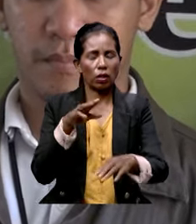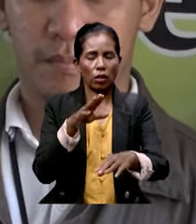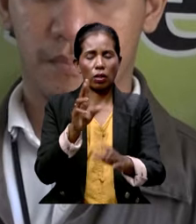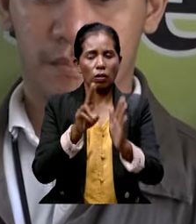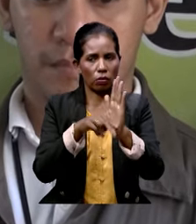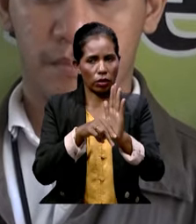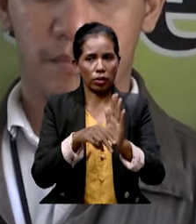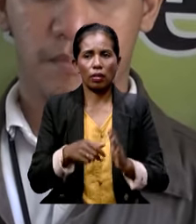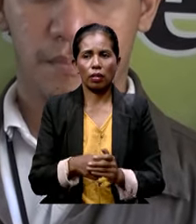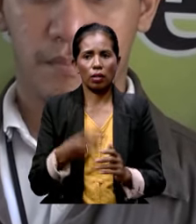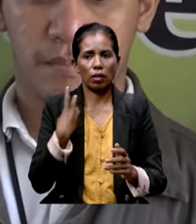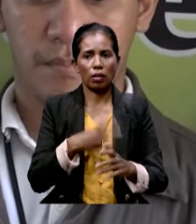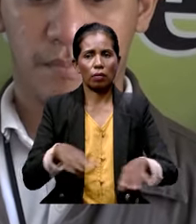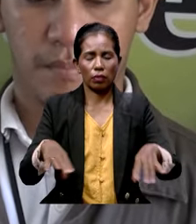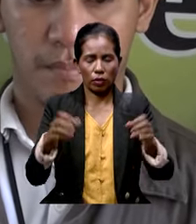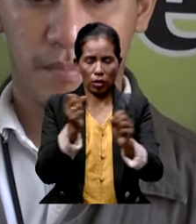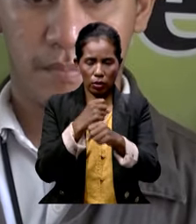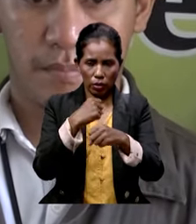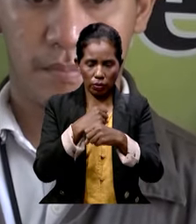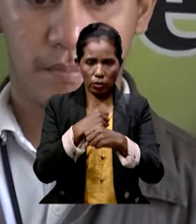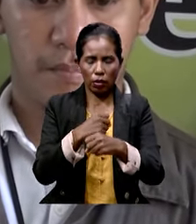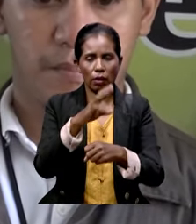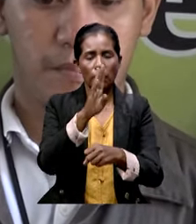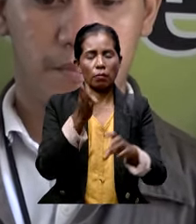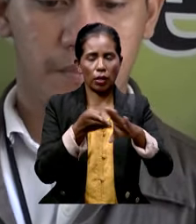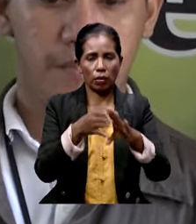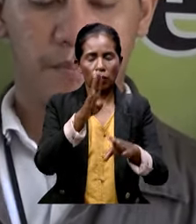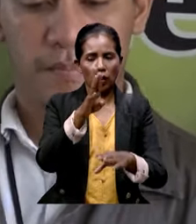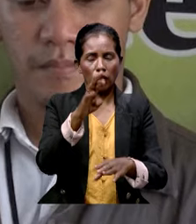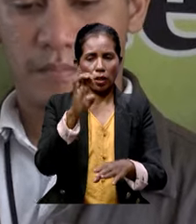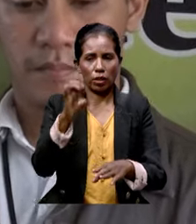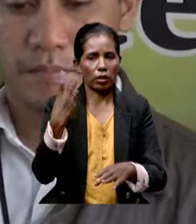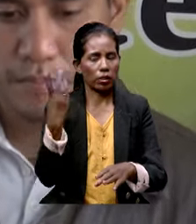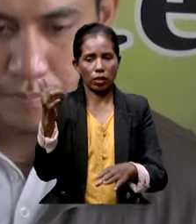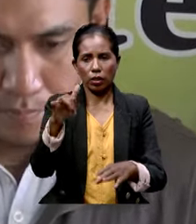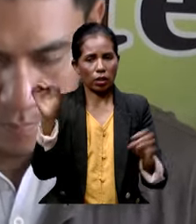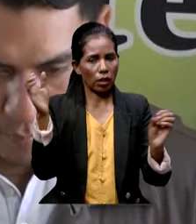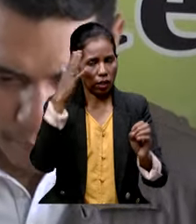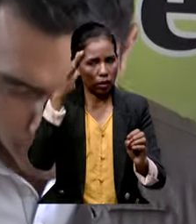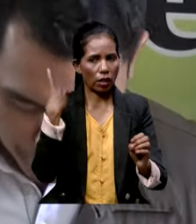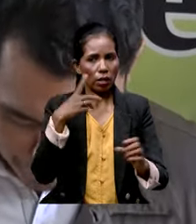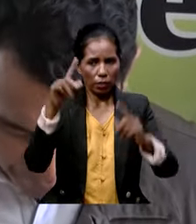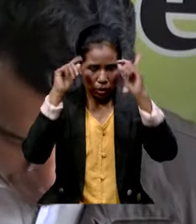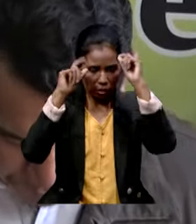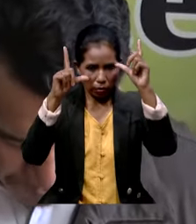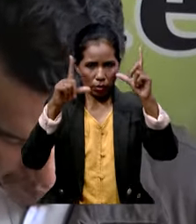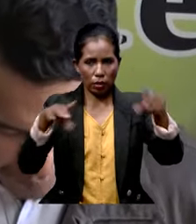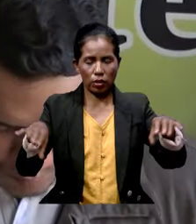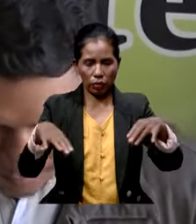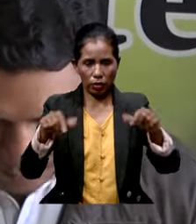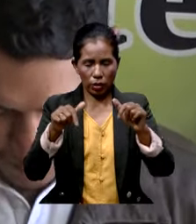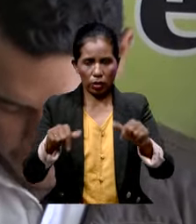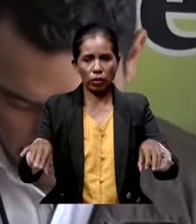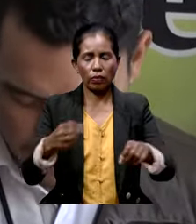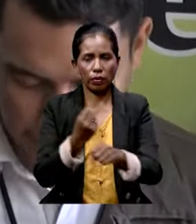lahatene fila. Irene ma kami sembra halo ba Banco BRI, maibe to ikus, sira la rekonyesi ami Timor wania servisu dan sakrifisu